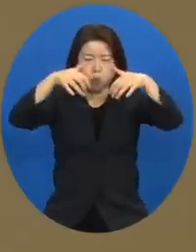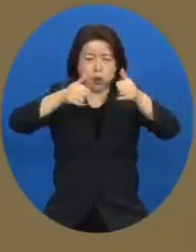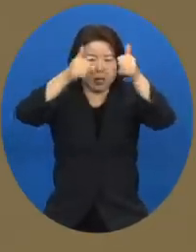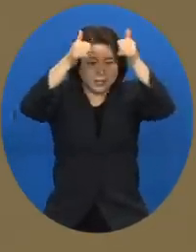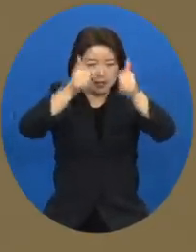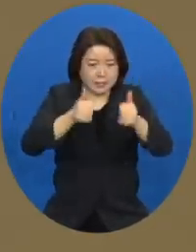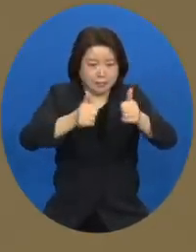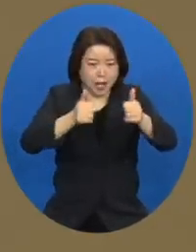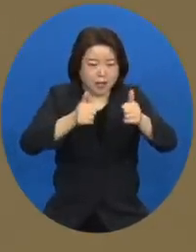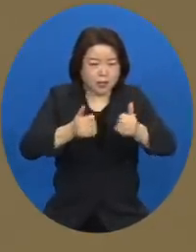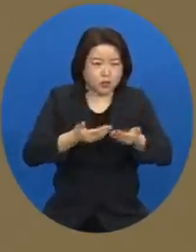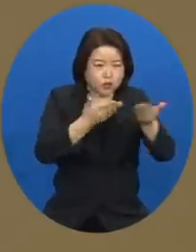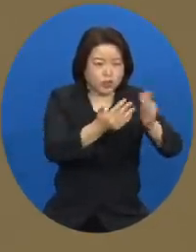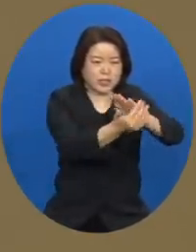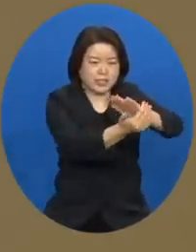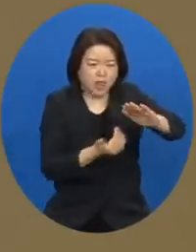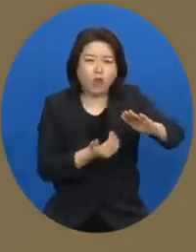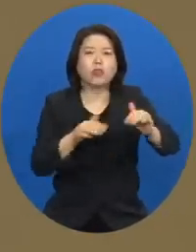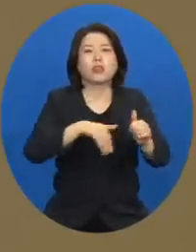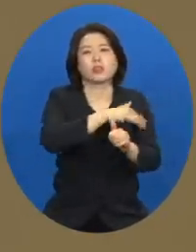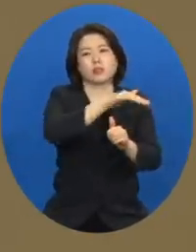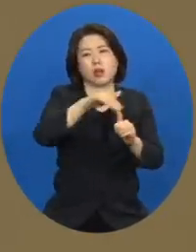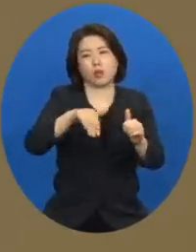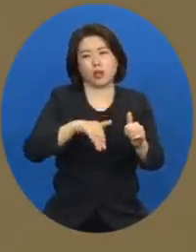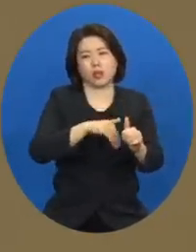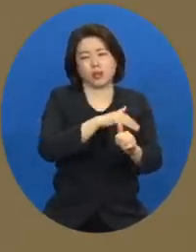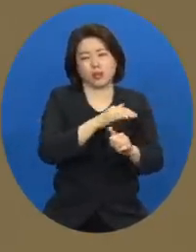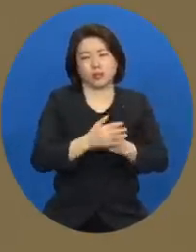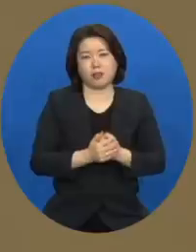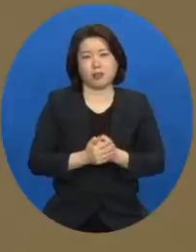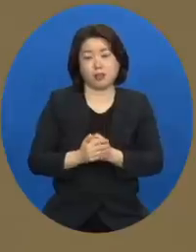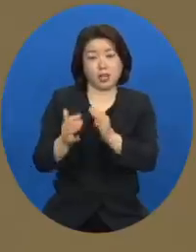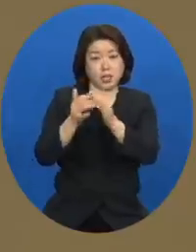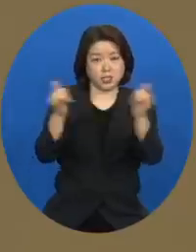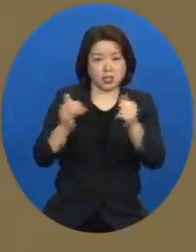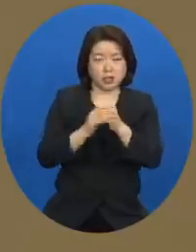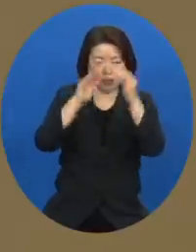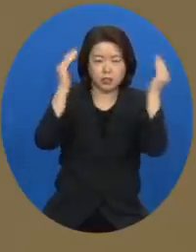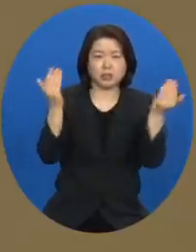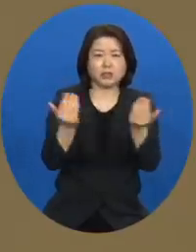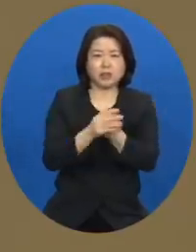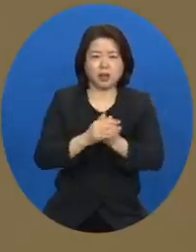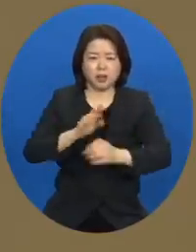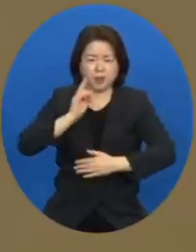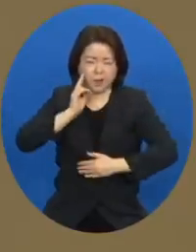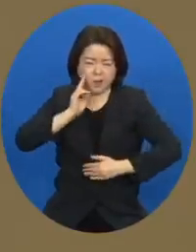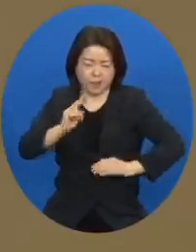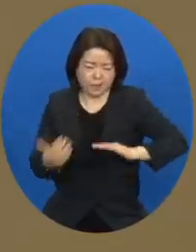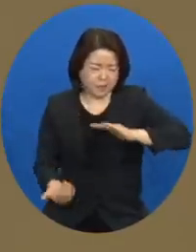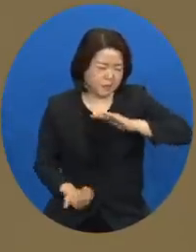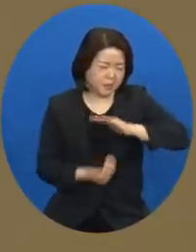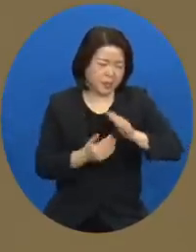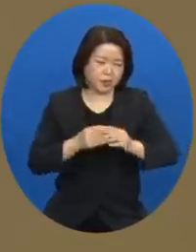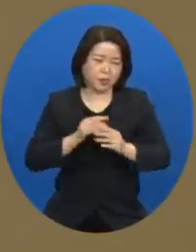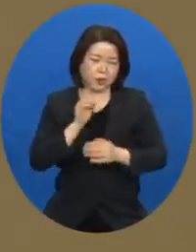바로 직전 상황이었습니다. 사람들은 다 극도로 타락한 시절,